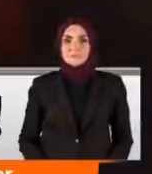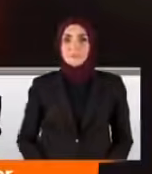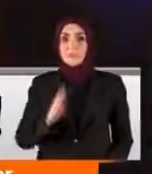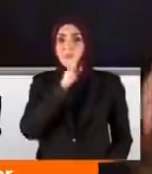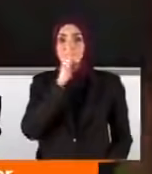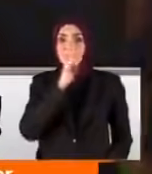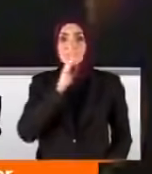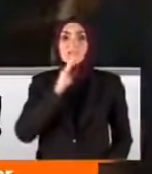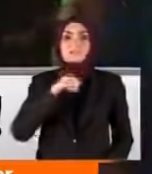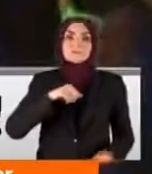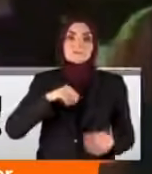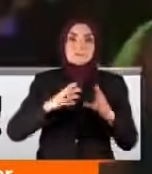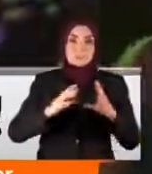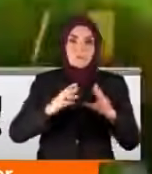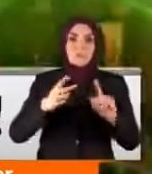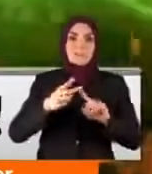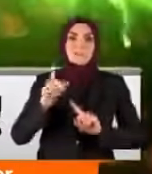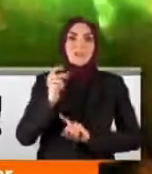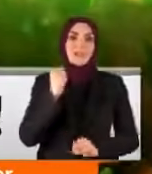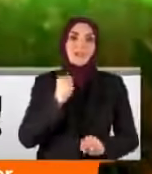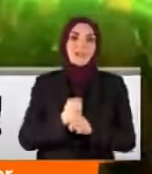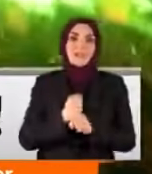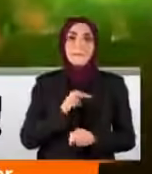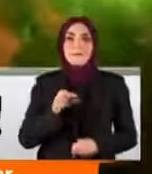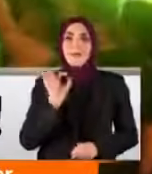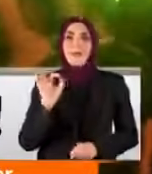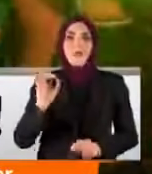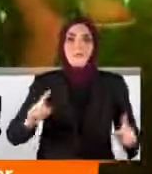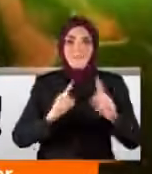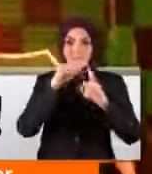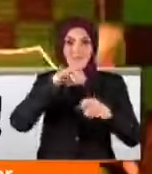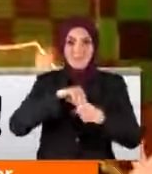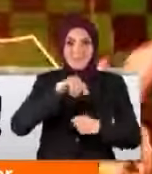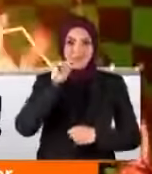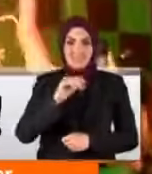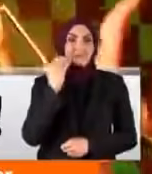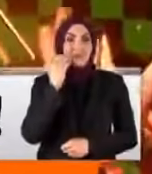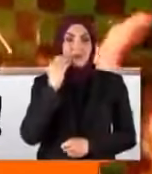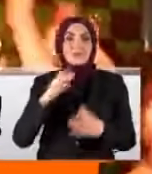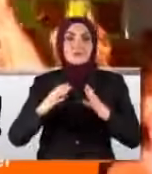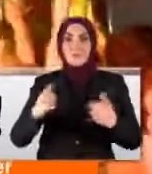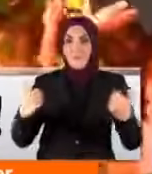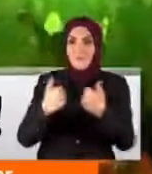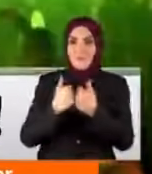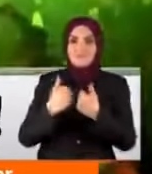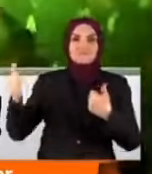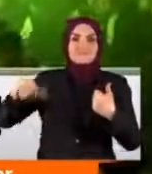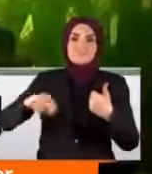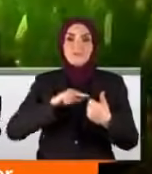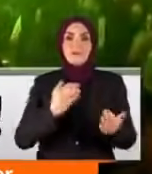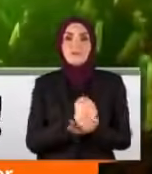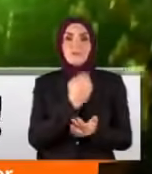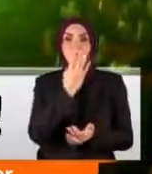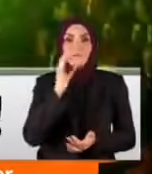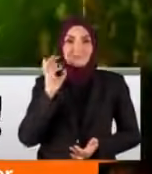Kocaeli Spor 2. Lig playoff finalinde Sakarya Spor'u 4-0 mağlup ederek 1. Lig'e yükseldi. Ardından da yeşil siyahlı